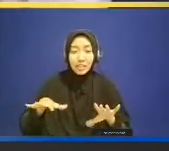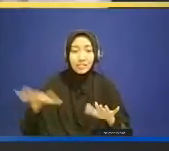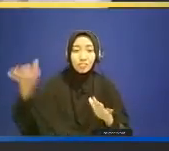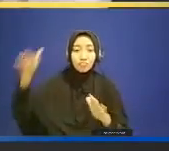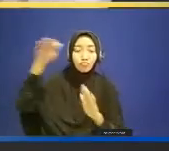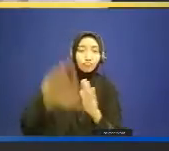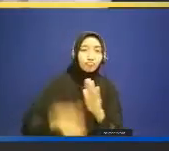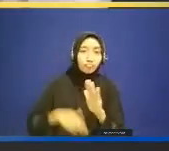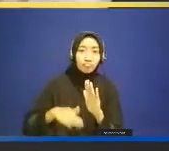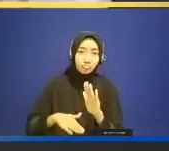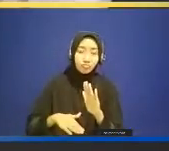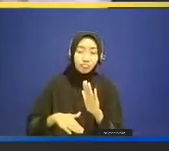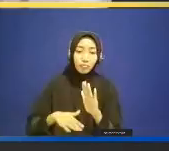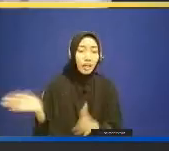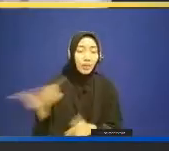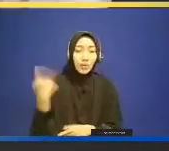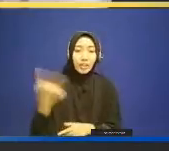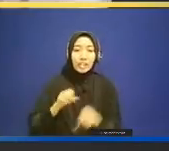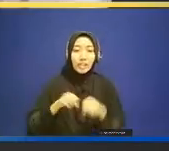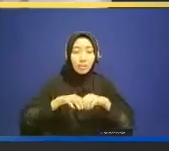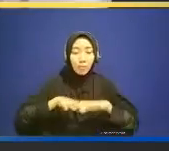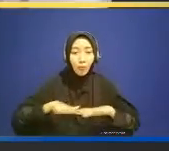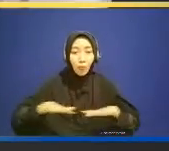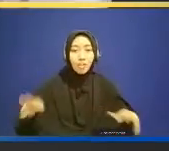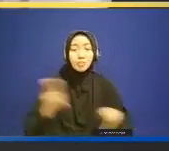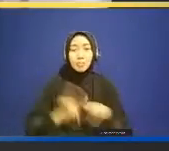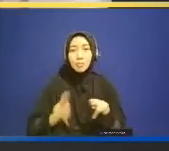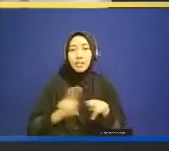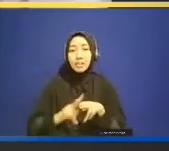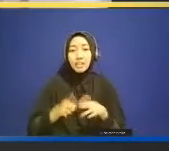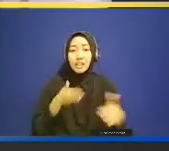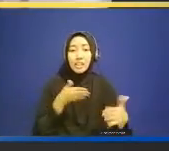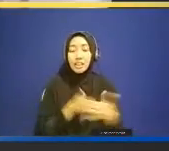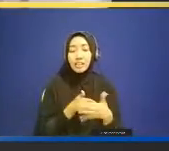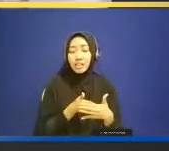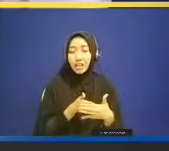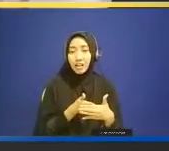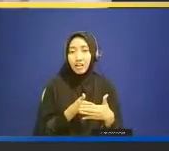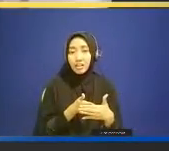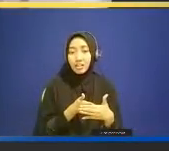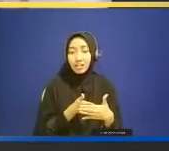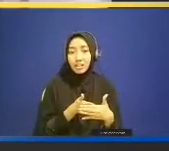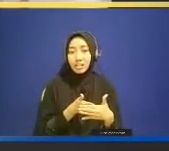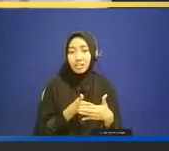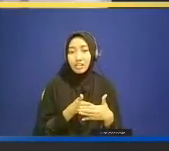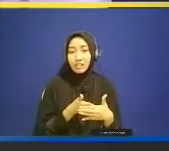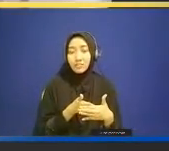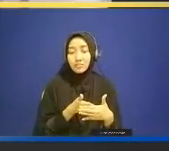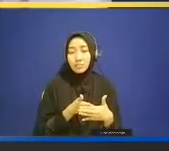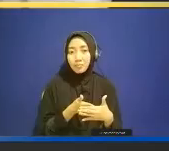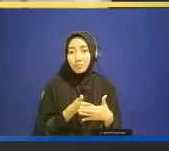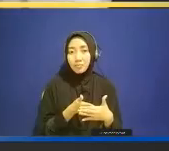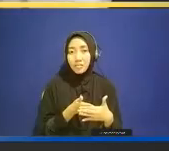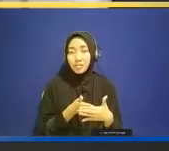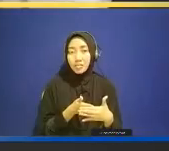jatuh Ibu jadi ayo kita perluas hentikan food Estate